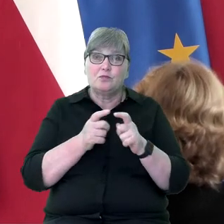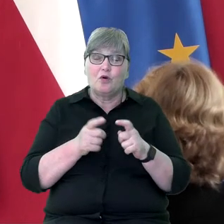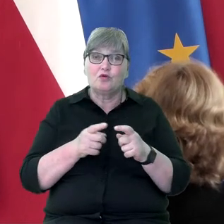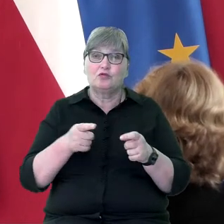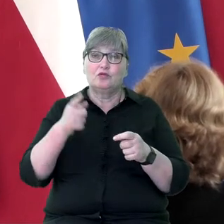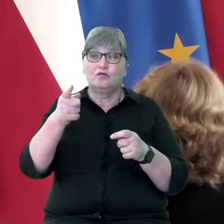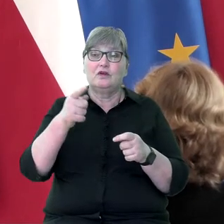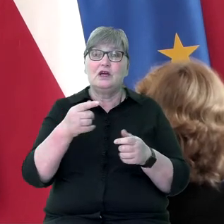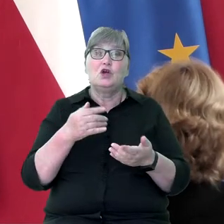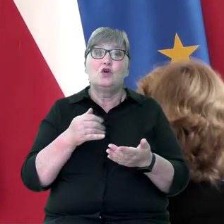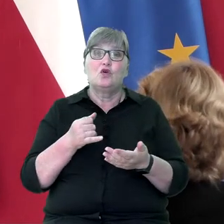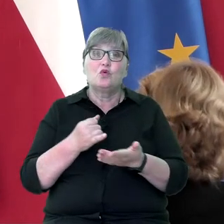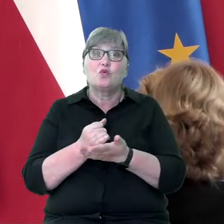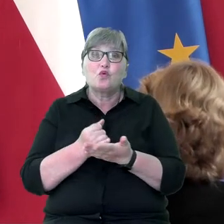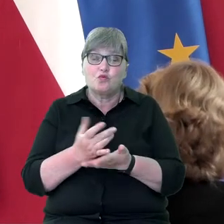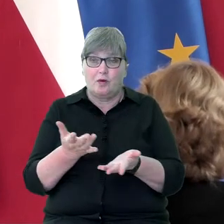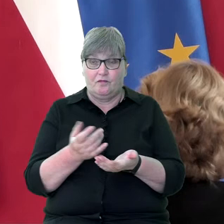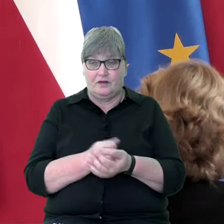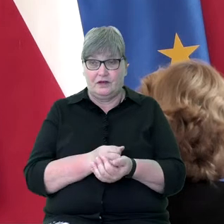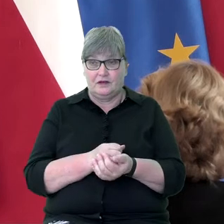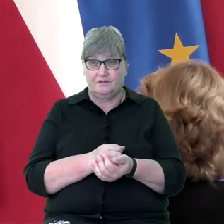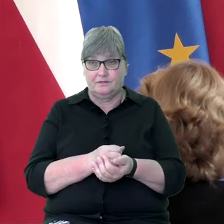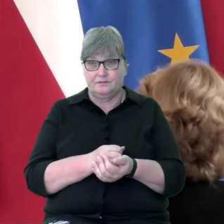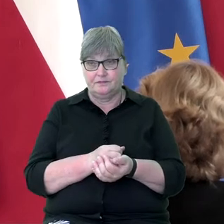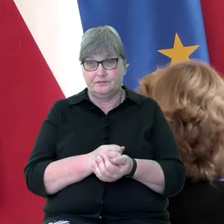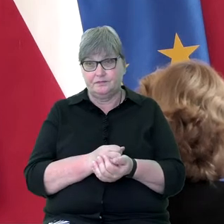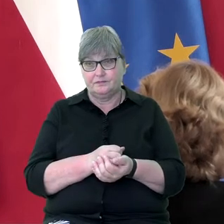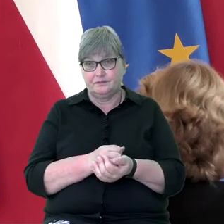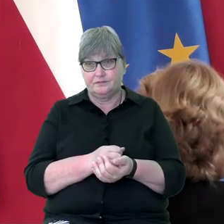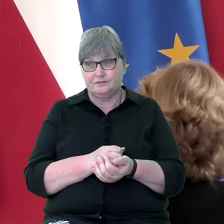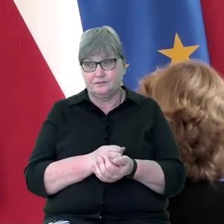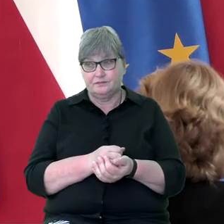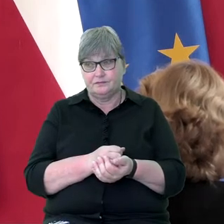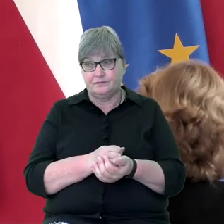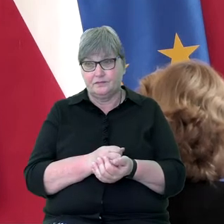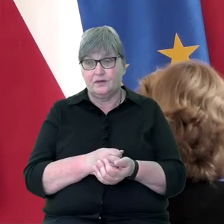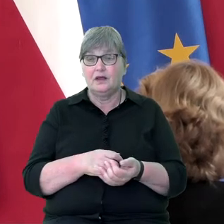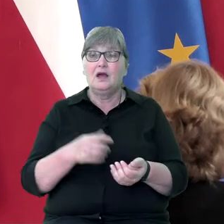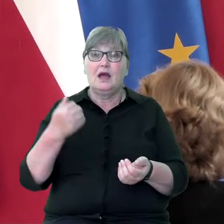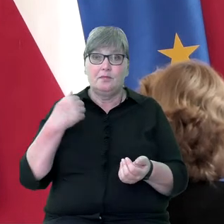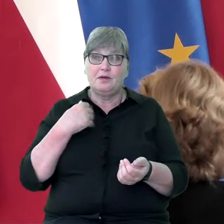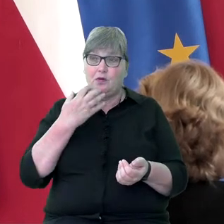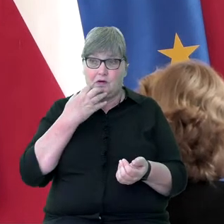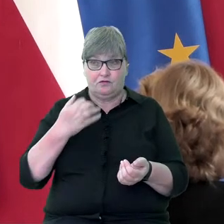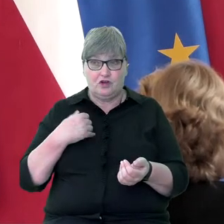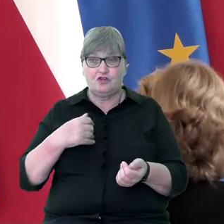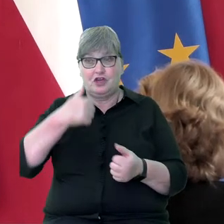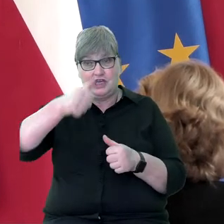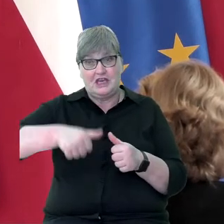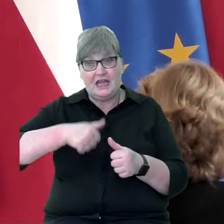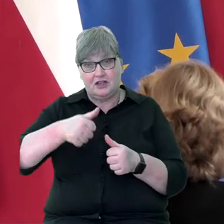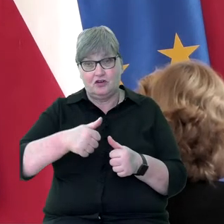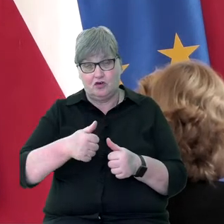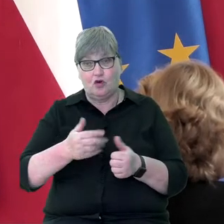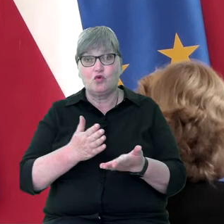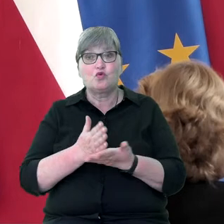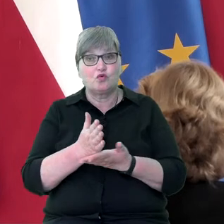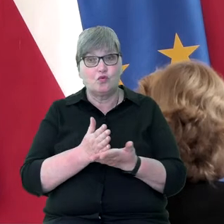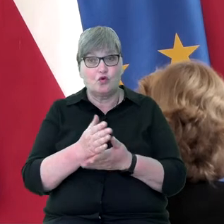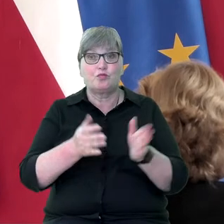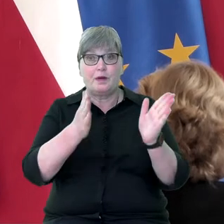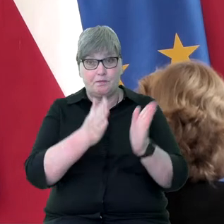służbowego. Mianowanie na stanowiska służbowe poprzedzała jednoroczna służba przygotowawcza, która